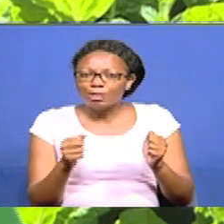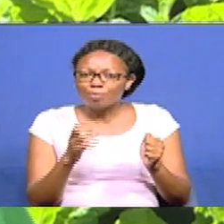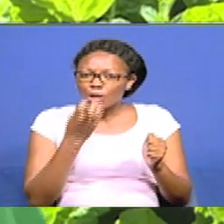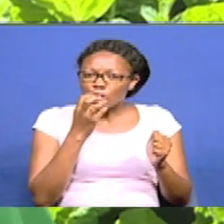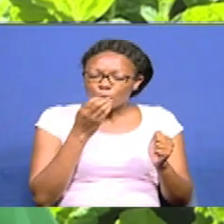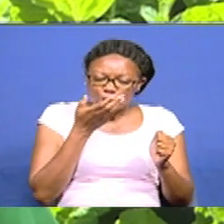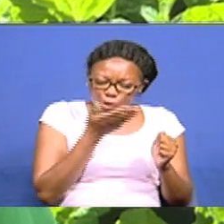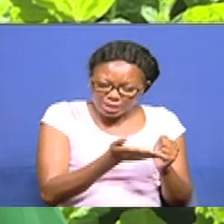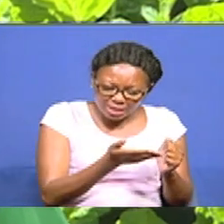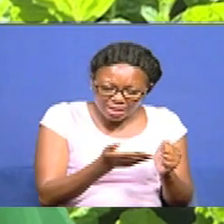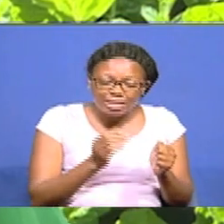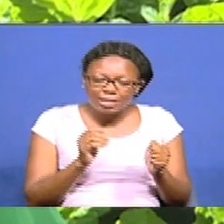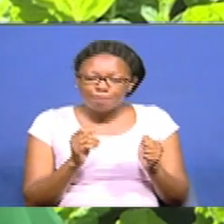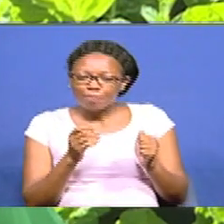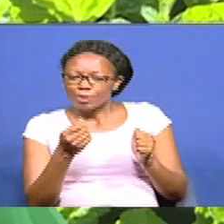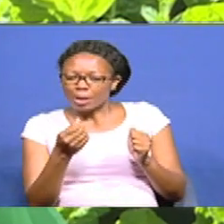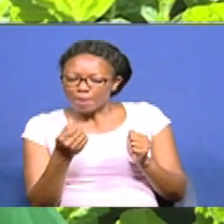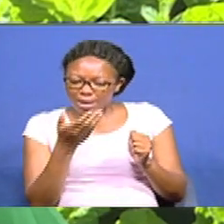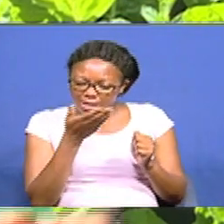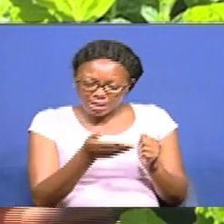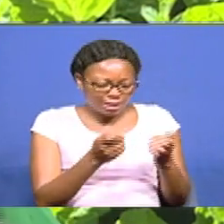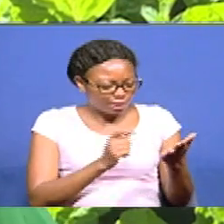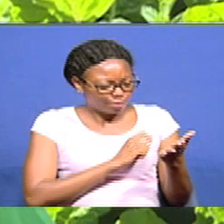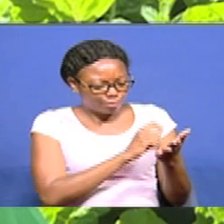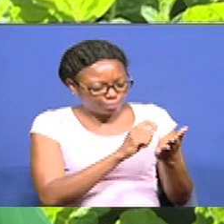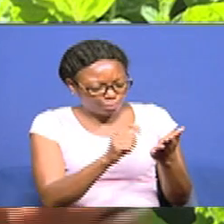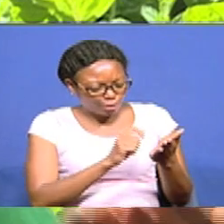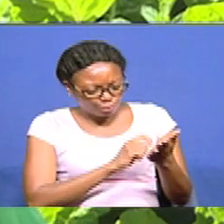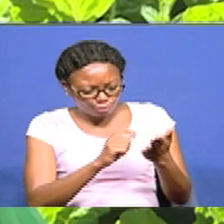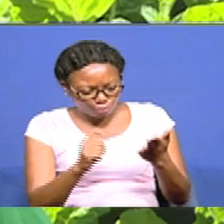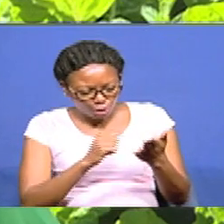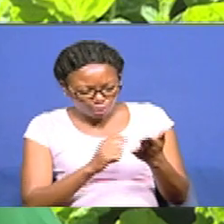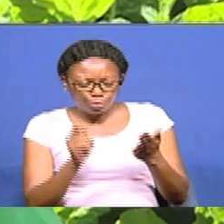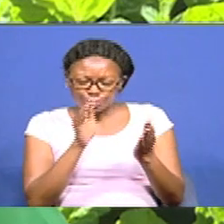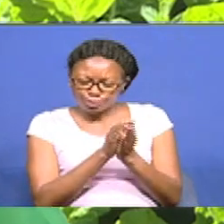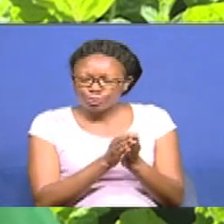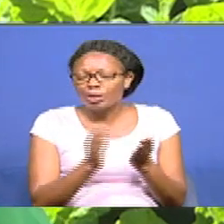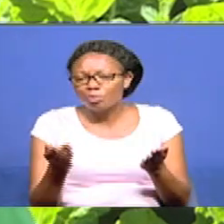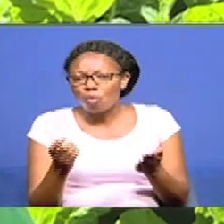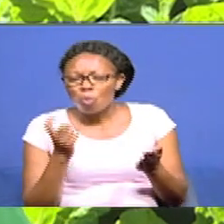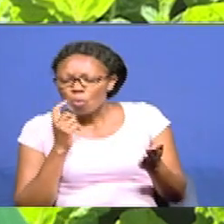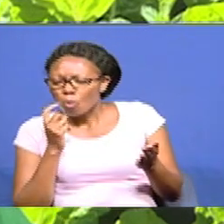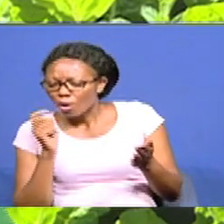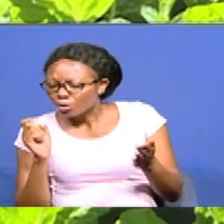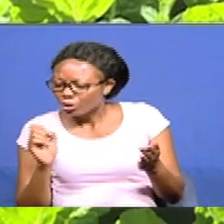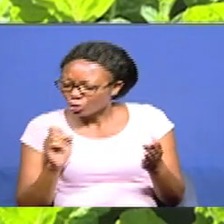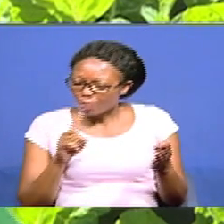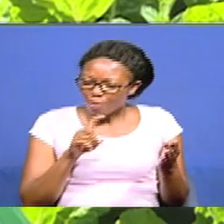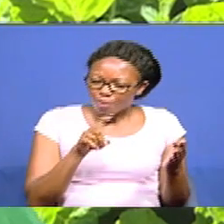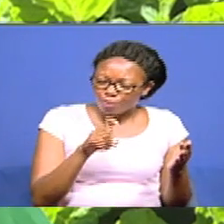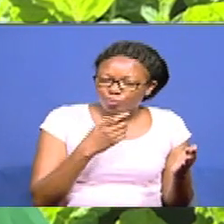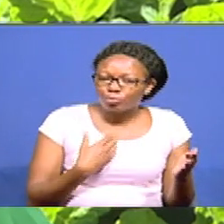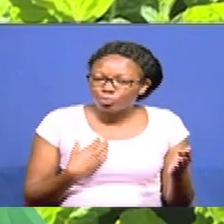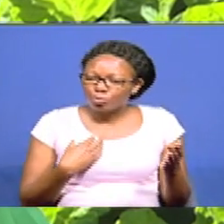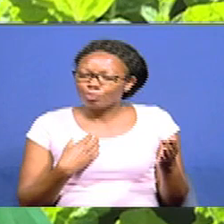hii pesa. So hiyo ni kitu ingine. Unajaribu kuweka record. Ukinunua dawa, weka record. Ukinunua hii,